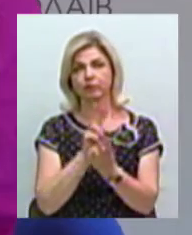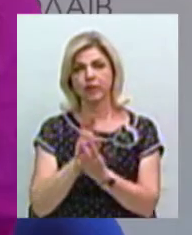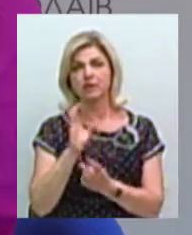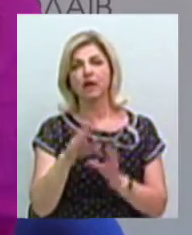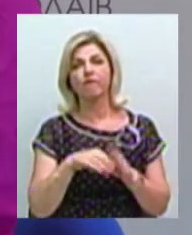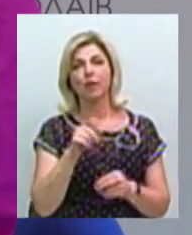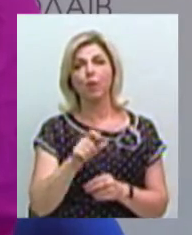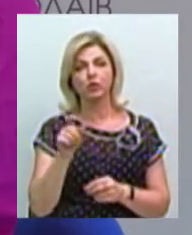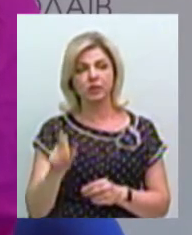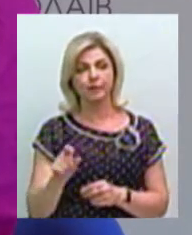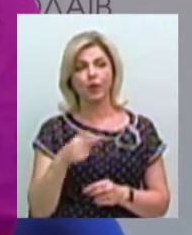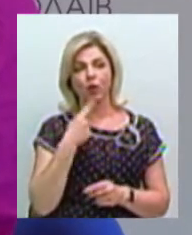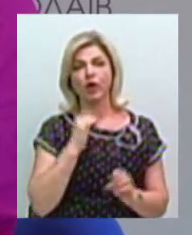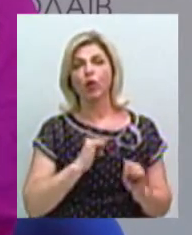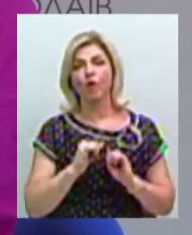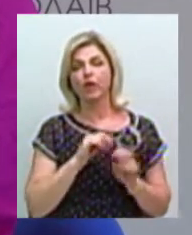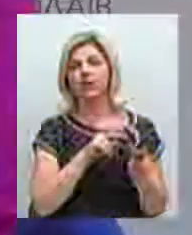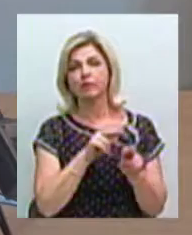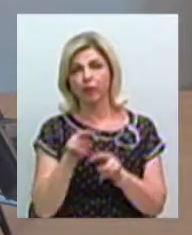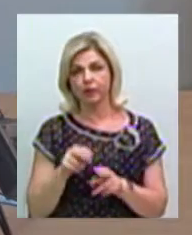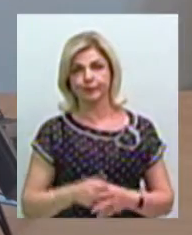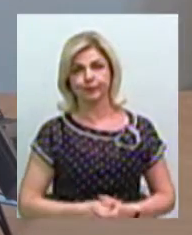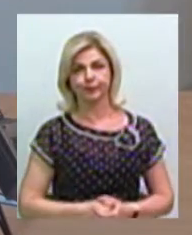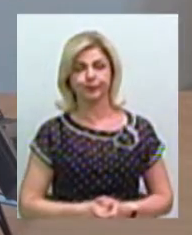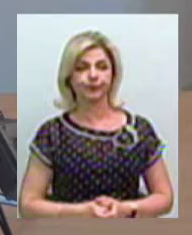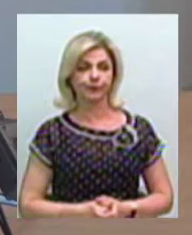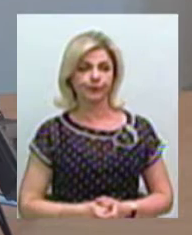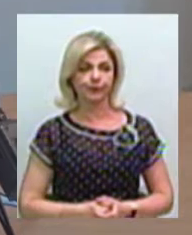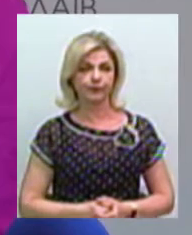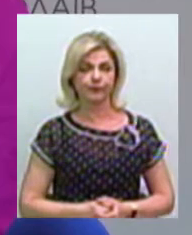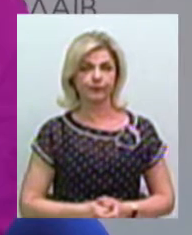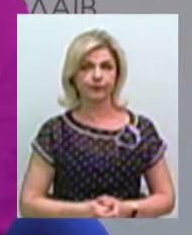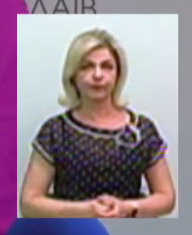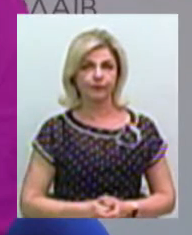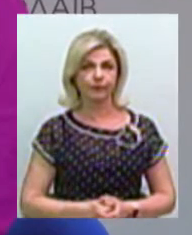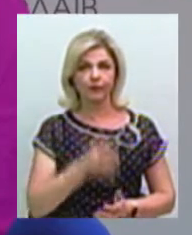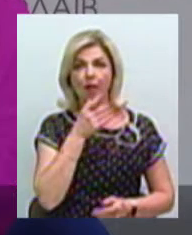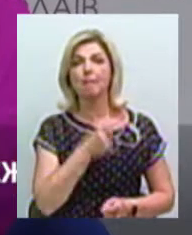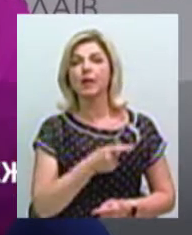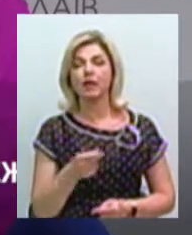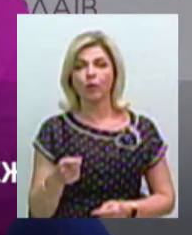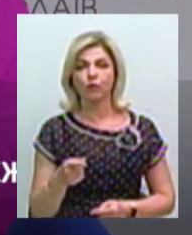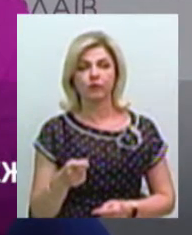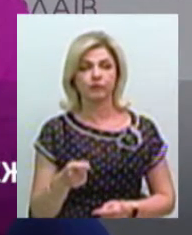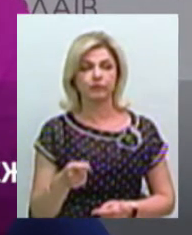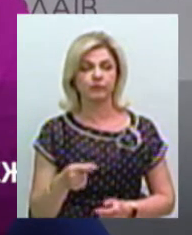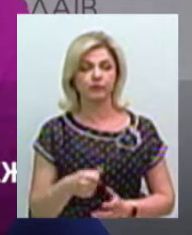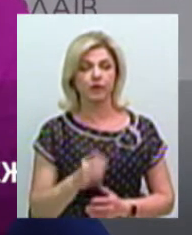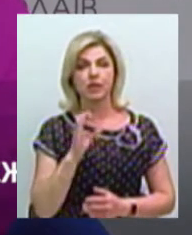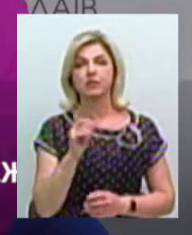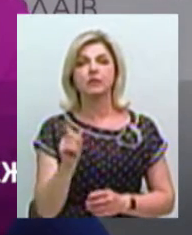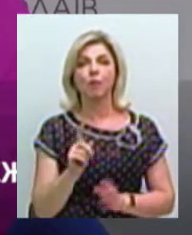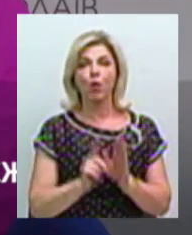особисто, говорить координатор спостереження громадянської мережі «Опора» Дмитро Баштовий. В період з